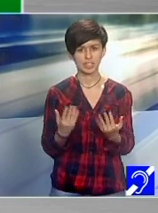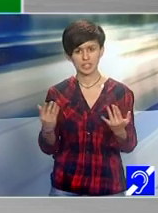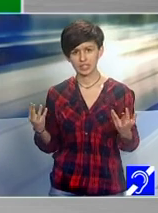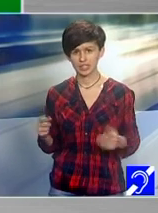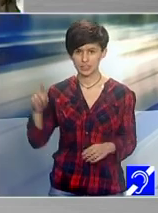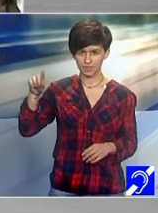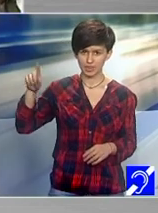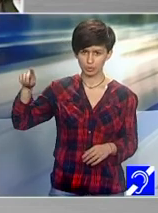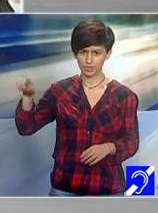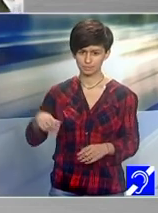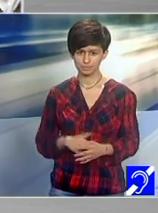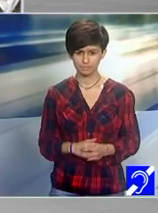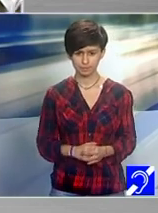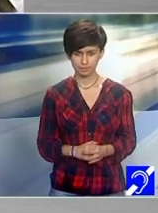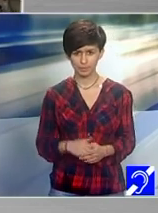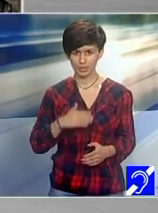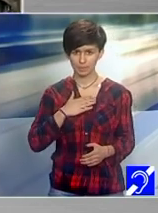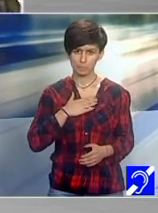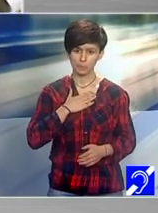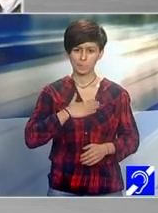rog. Vor să